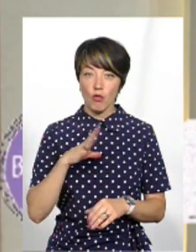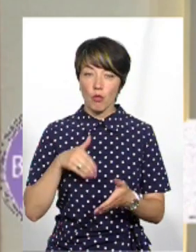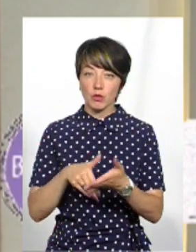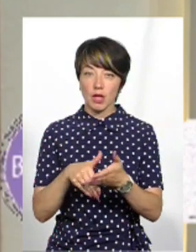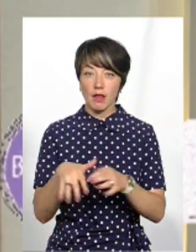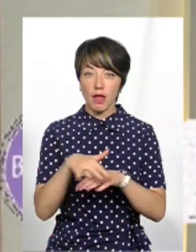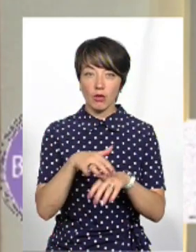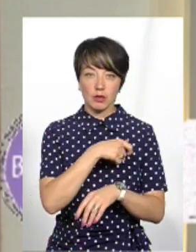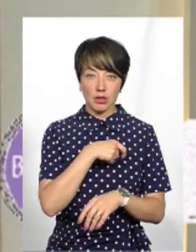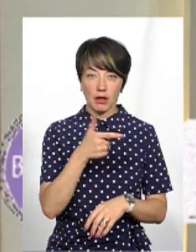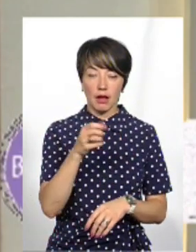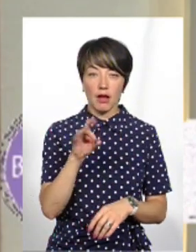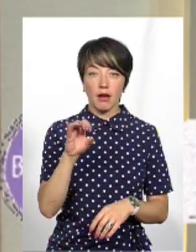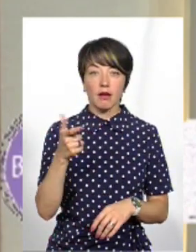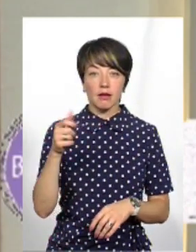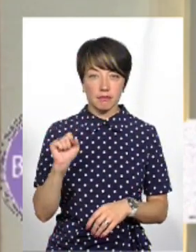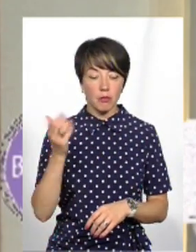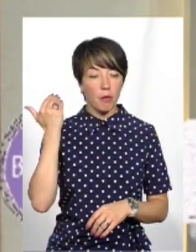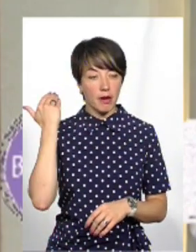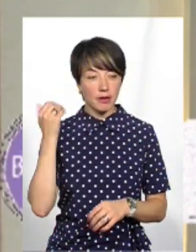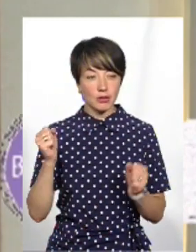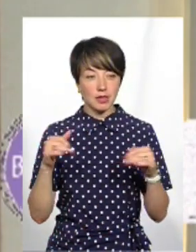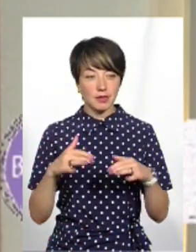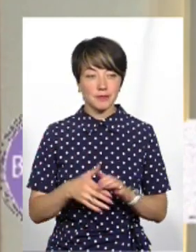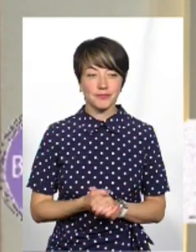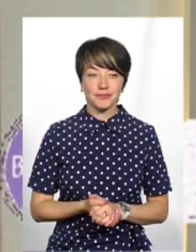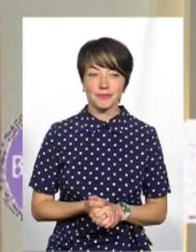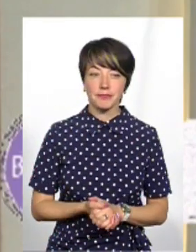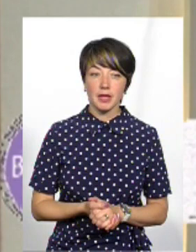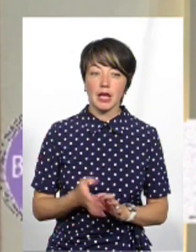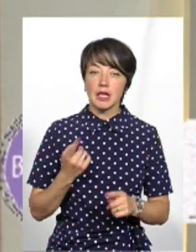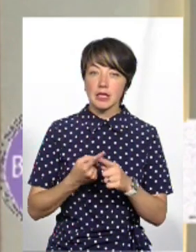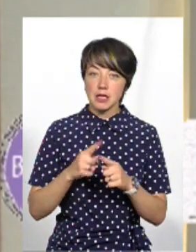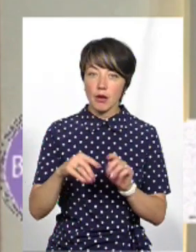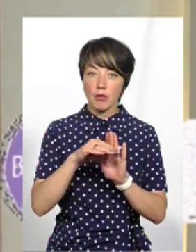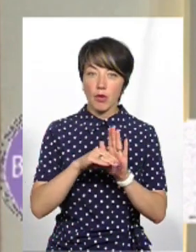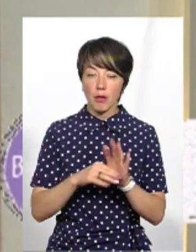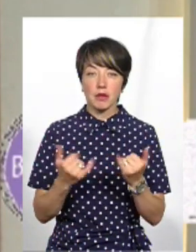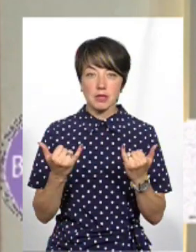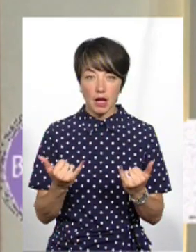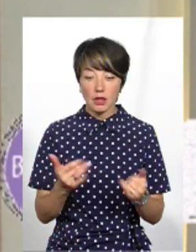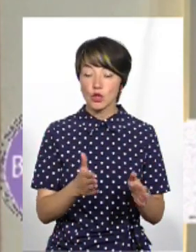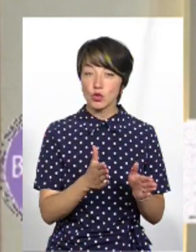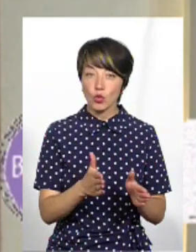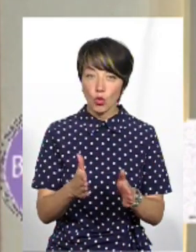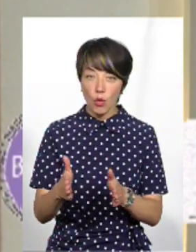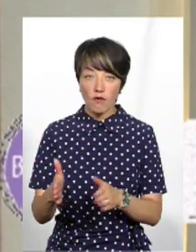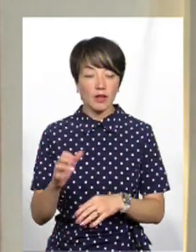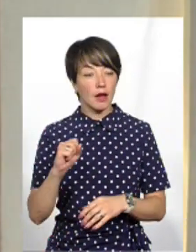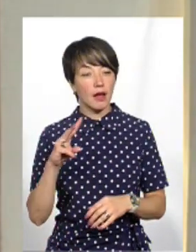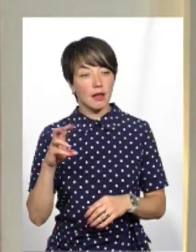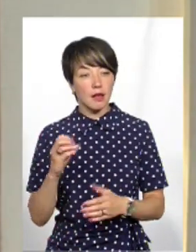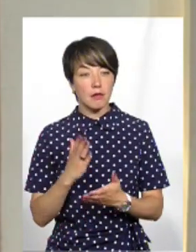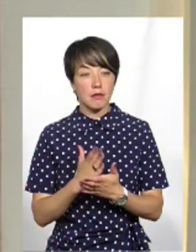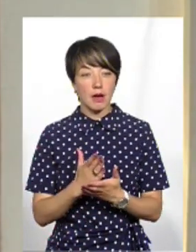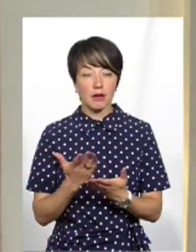депутата Олександра Гереги, якщо я не помиляюсь, попереднього скликання ще, до того, як стати нардепом. Ця програма зараз, вона структурована, але